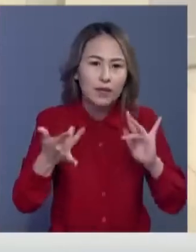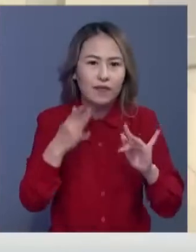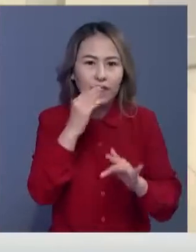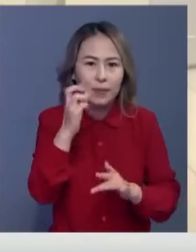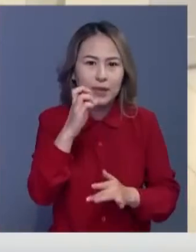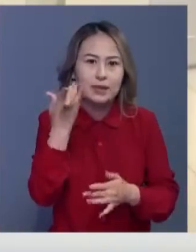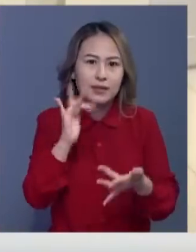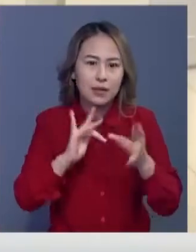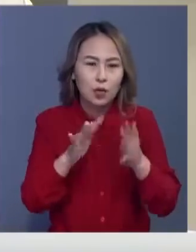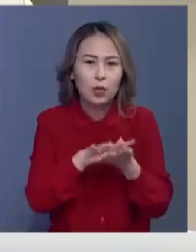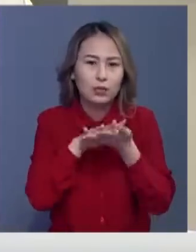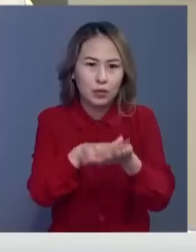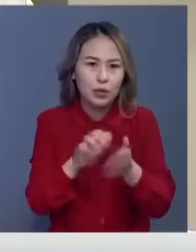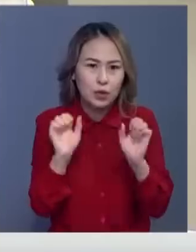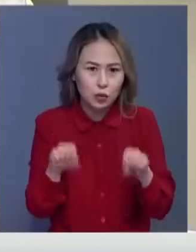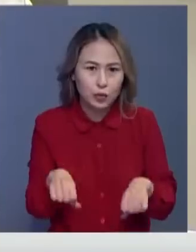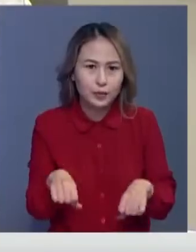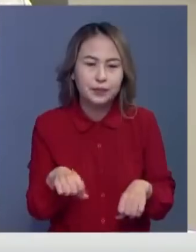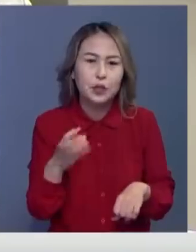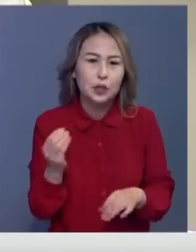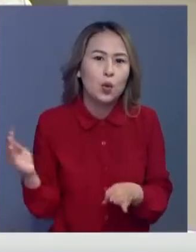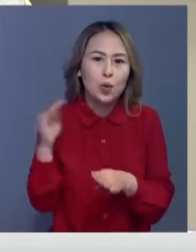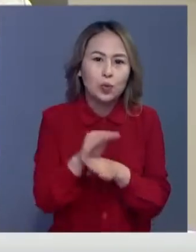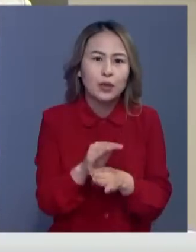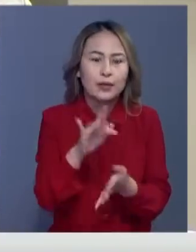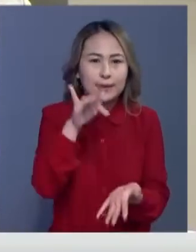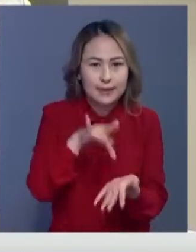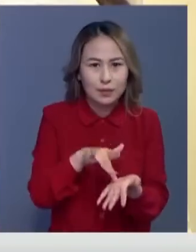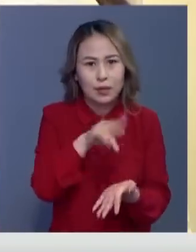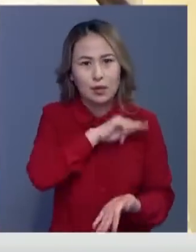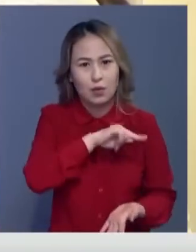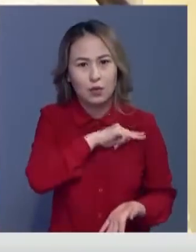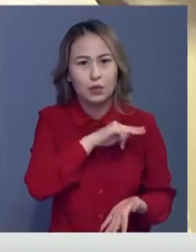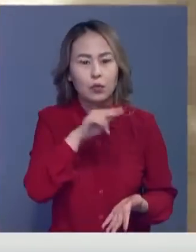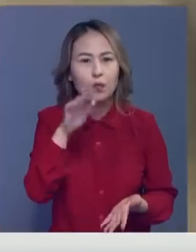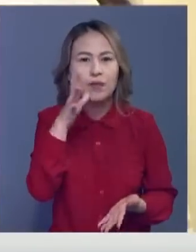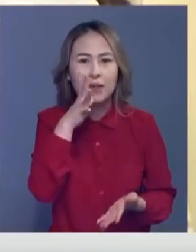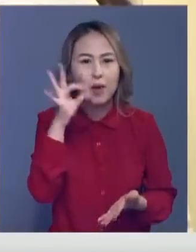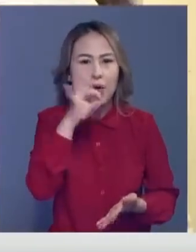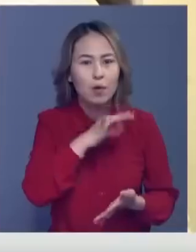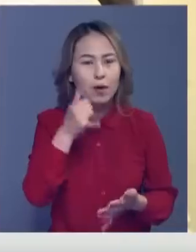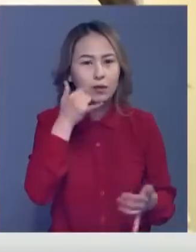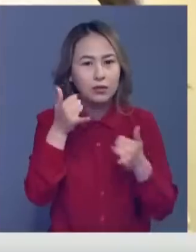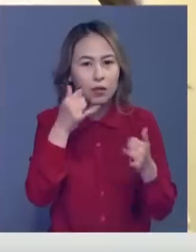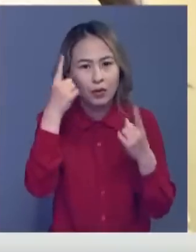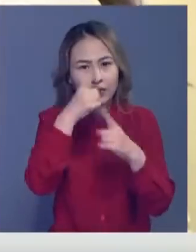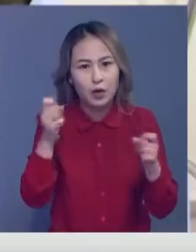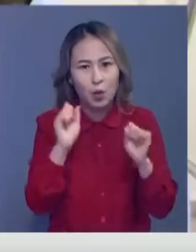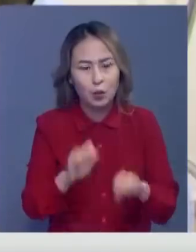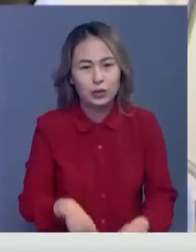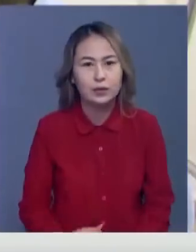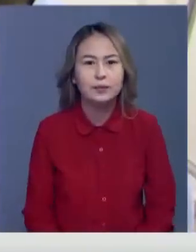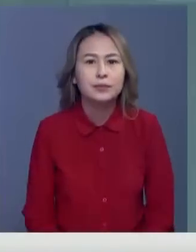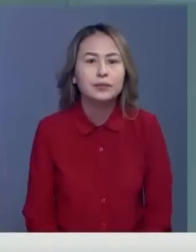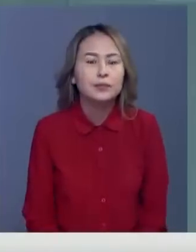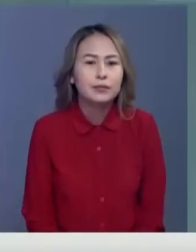электрондық үкіметтің веб-сайтына өтінім қалдырсаңыз болады. Содан соң орталықтан қызмет алу уақыты туралы хабарламаласыз.